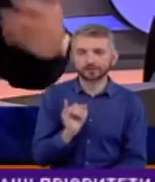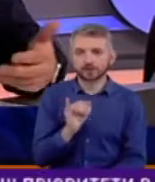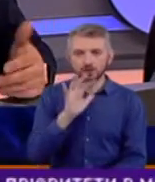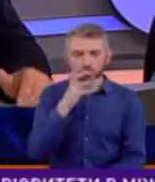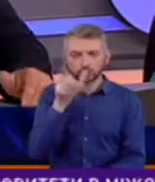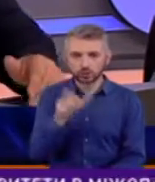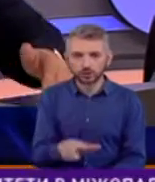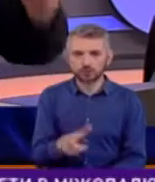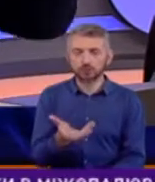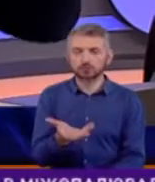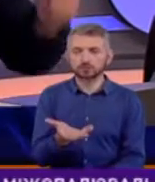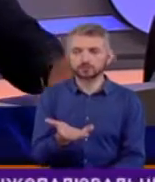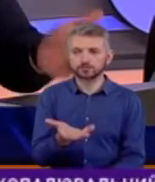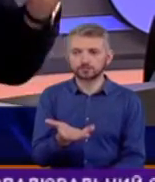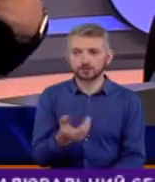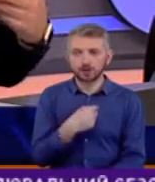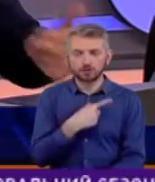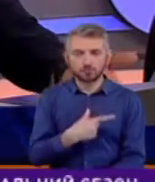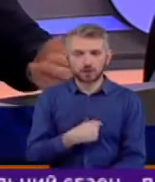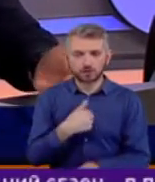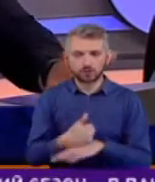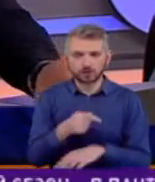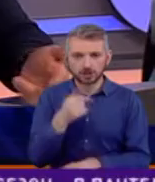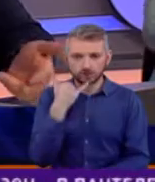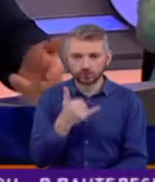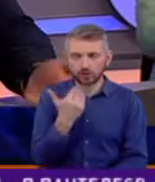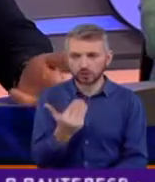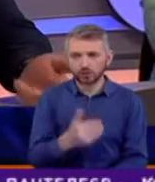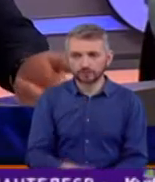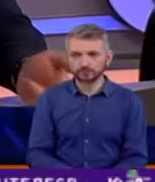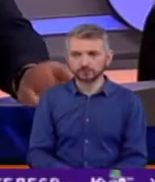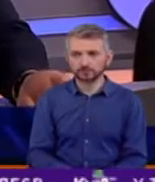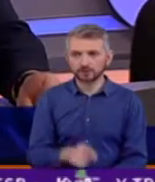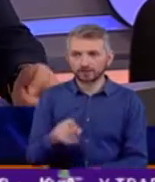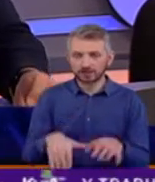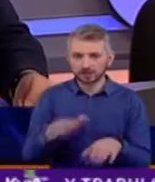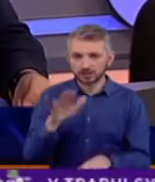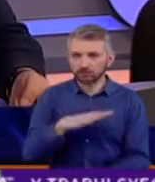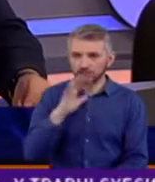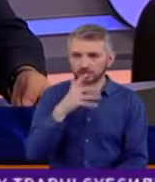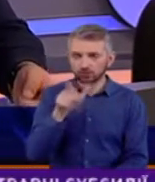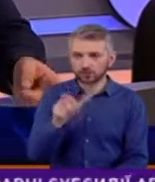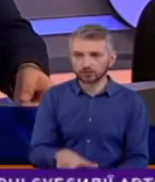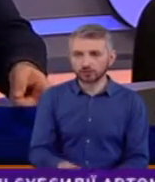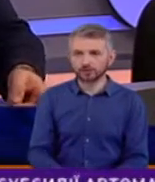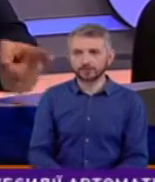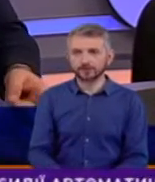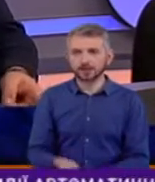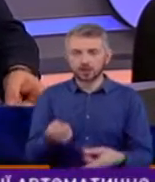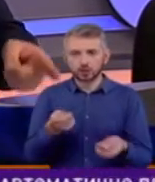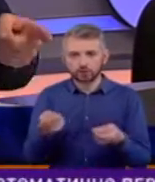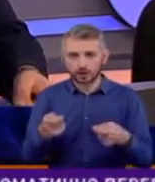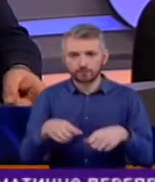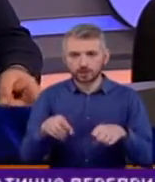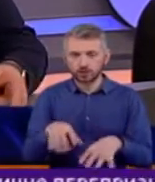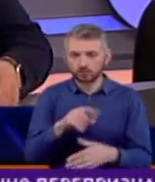серйозна людина, піонерважата дзвонила його, от. Він з дитинства був серйозна людина, керував, вирішував